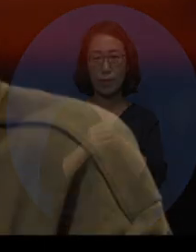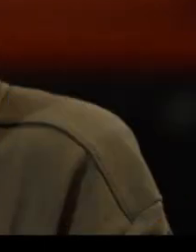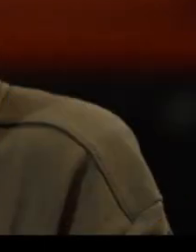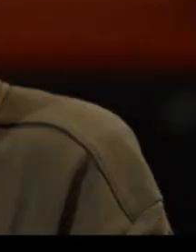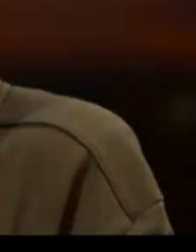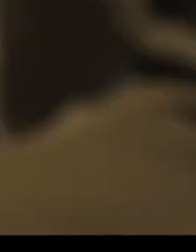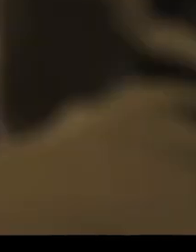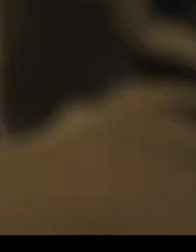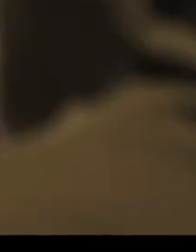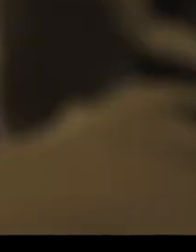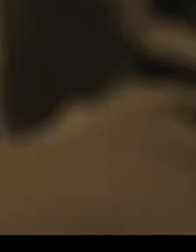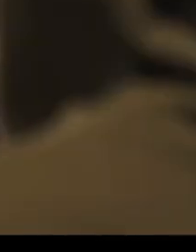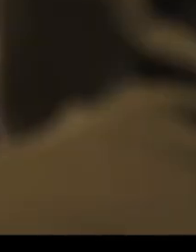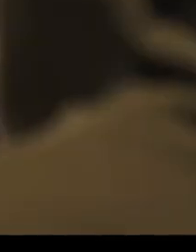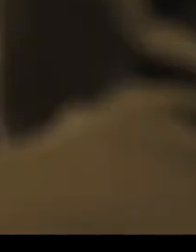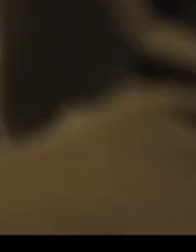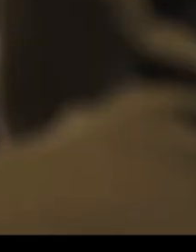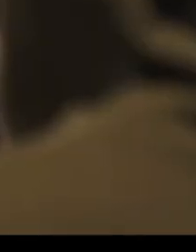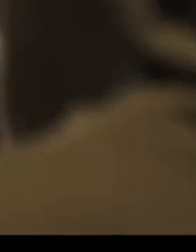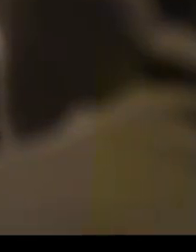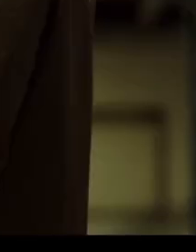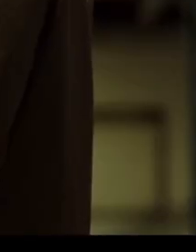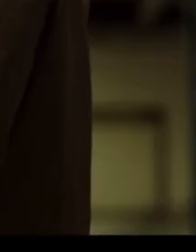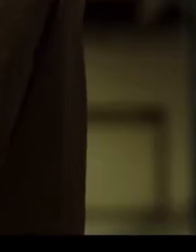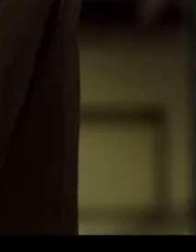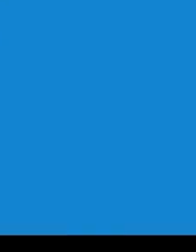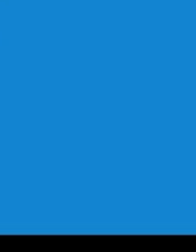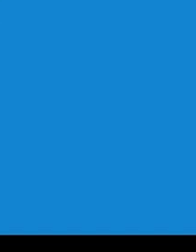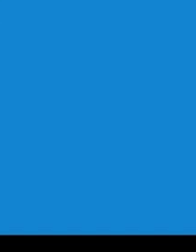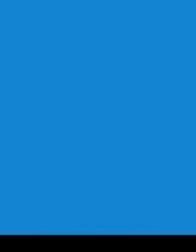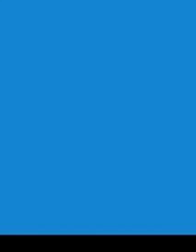친구하자. 나도 대가 같은 건 필요 없어.